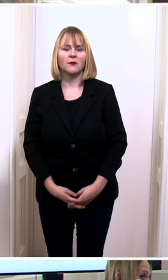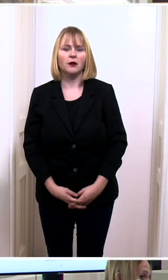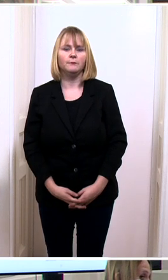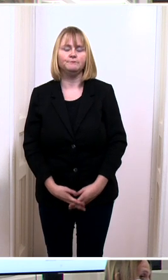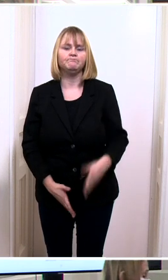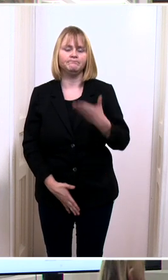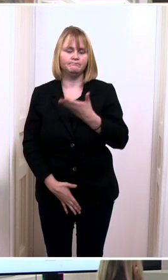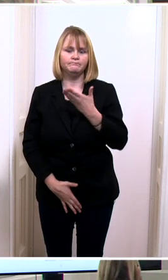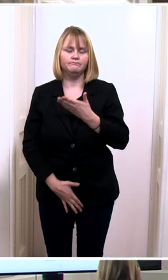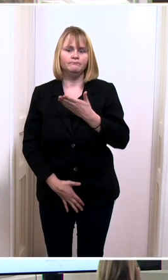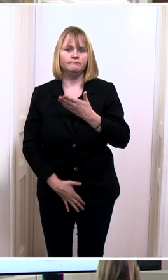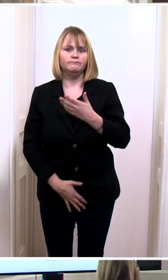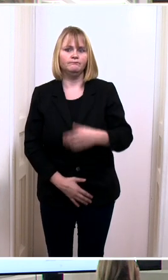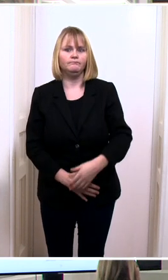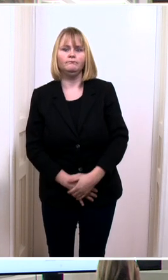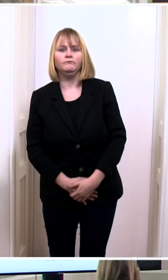Bitte.